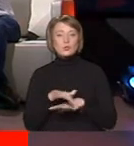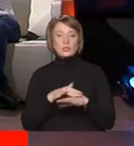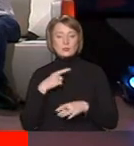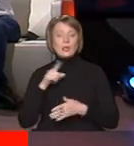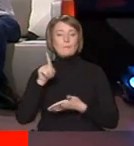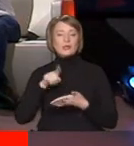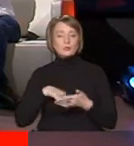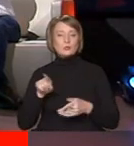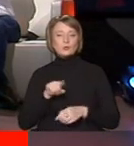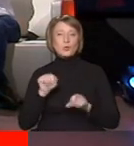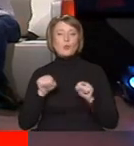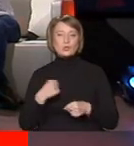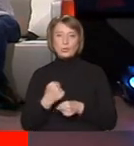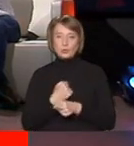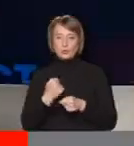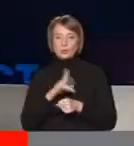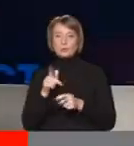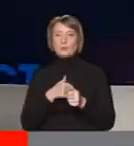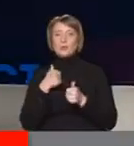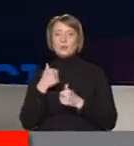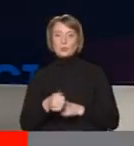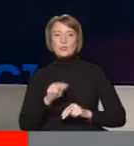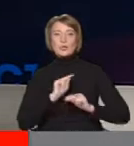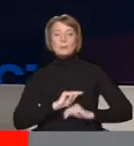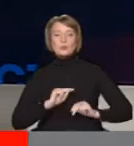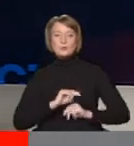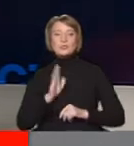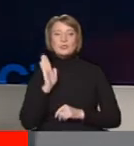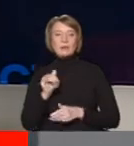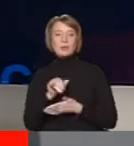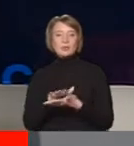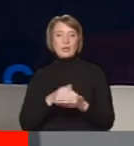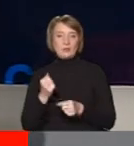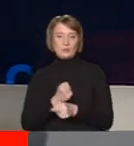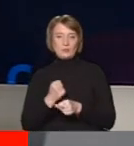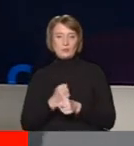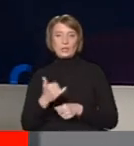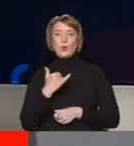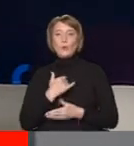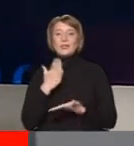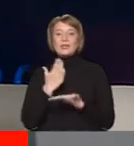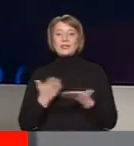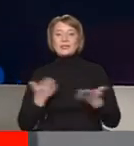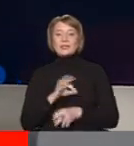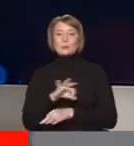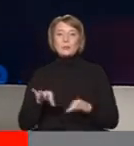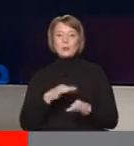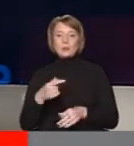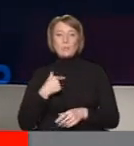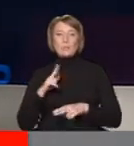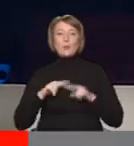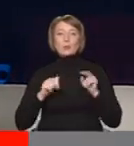що це можна зробити. Ми до цього йдемо, ми так працюємо і так будемо далі працювати, тому що ми не є якимось проектом під одні вибори. Ми